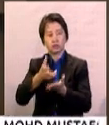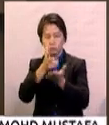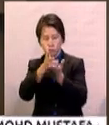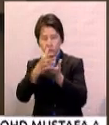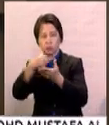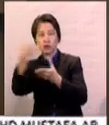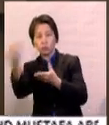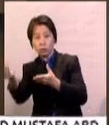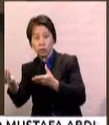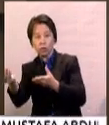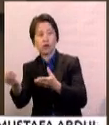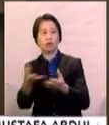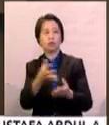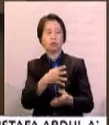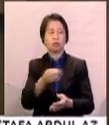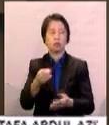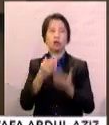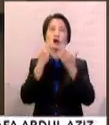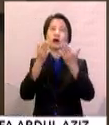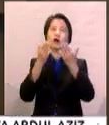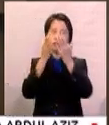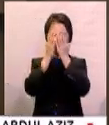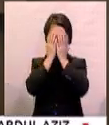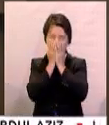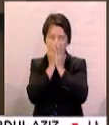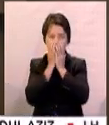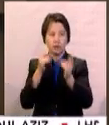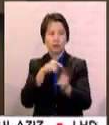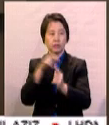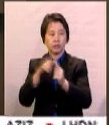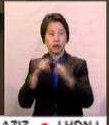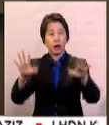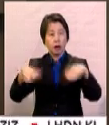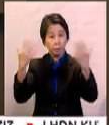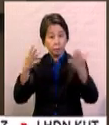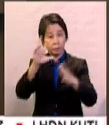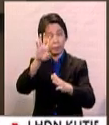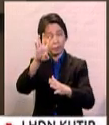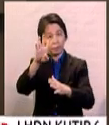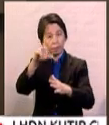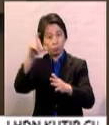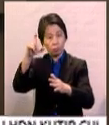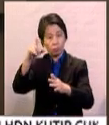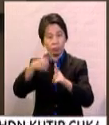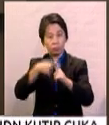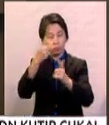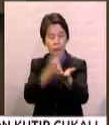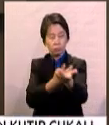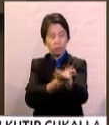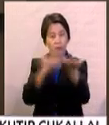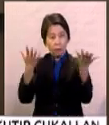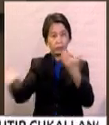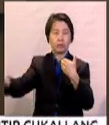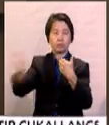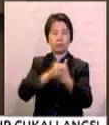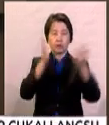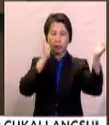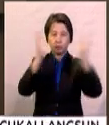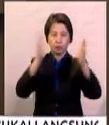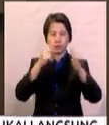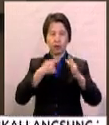luar bandar. Alhamdulillah, apabila saya balik ke Malaysia, saya dapat